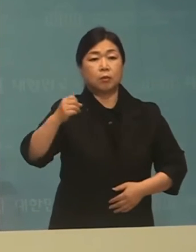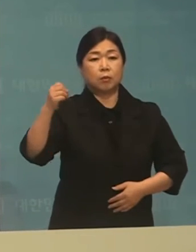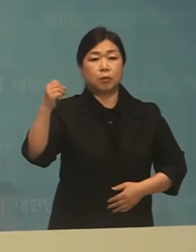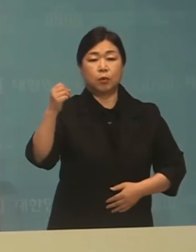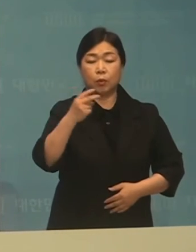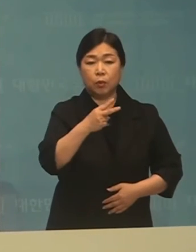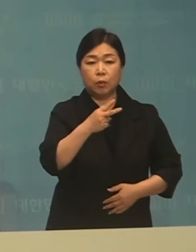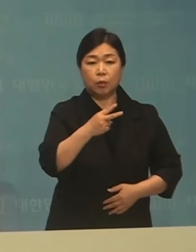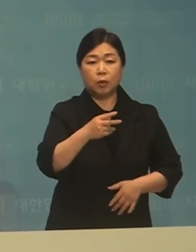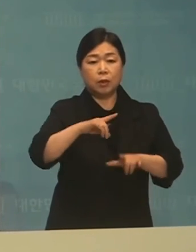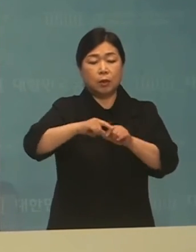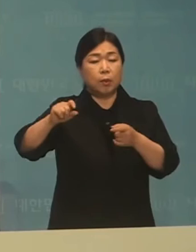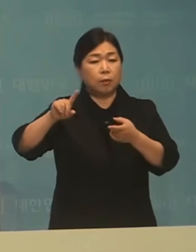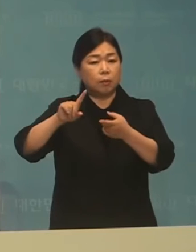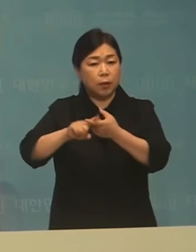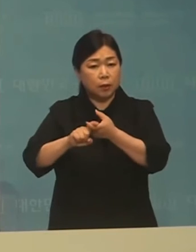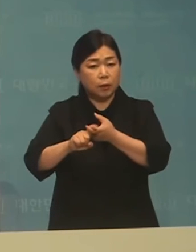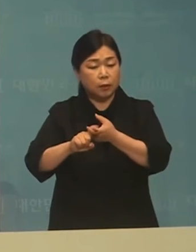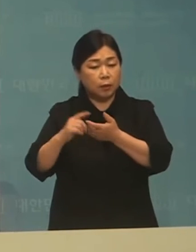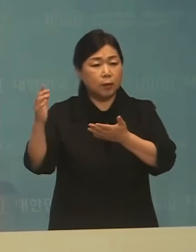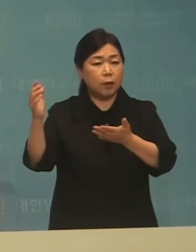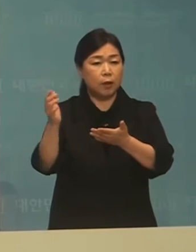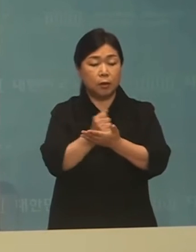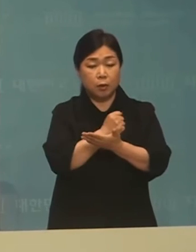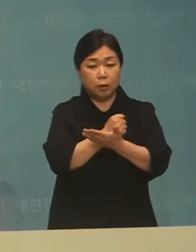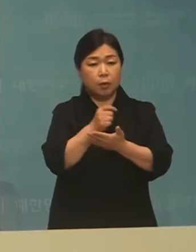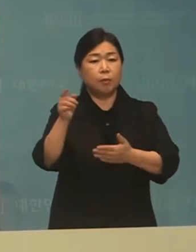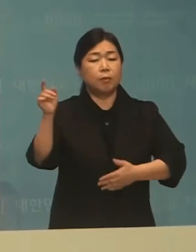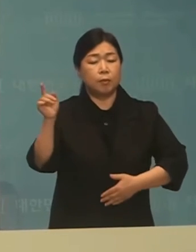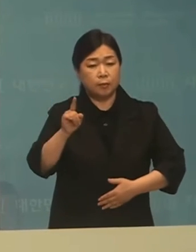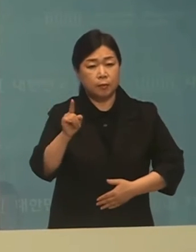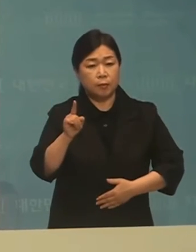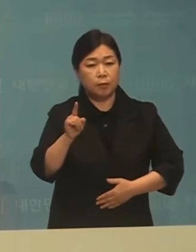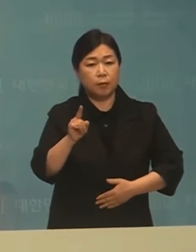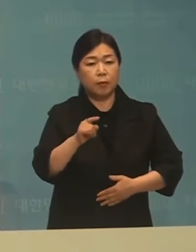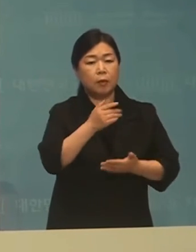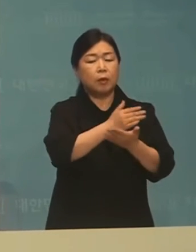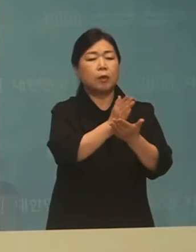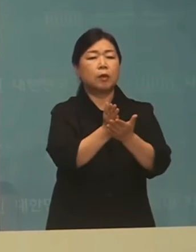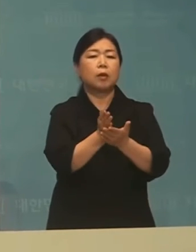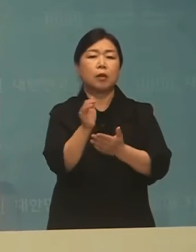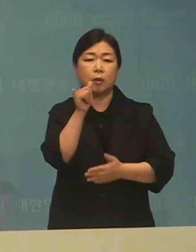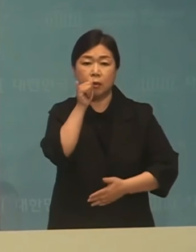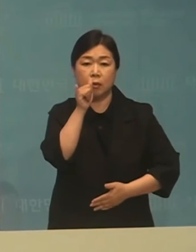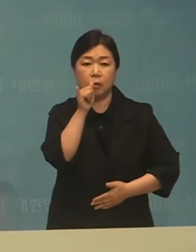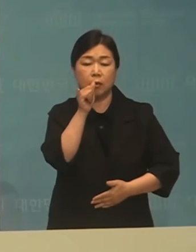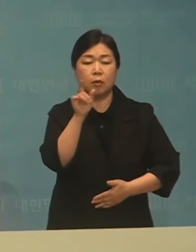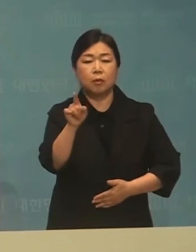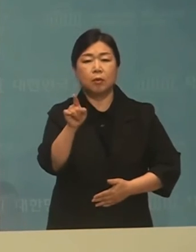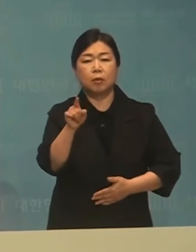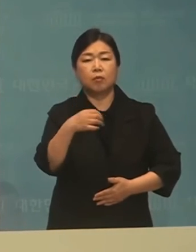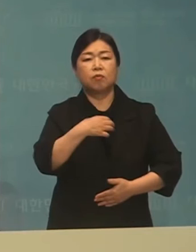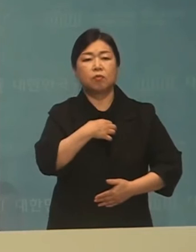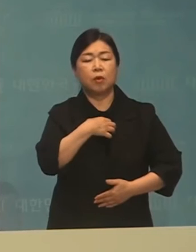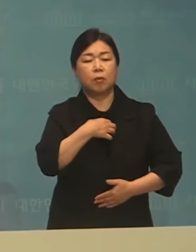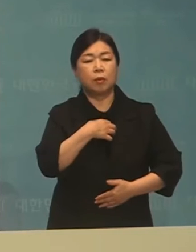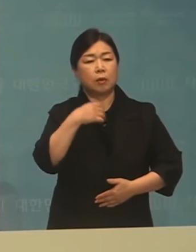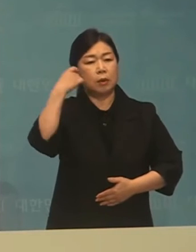그리고 친일이 탄탄한 혼내들이 위협받고 있기 때문입니다.